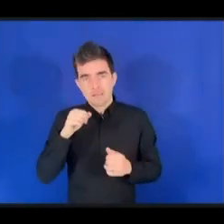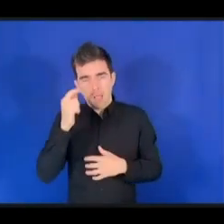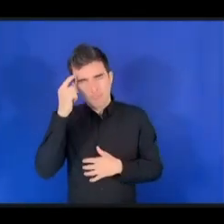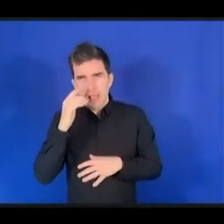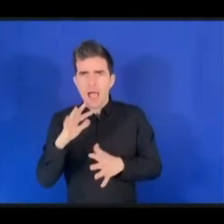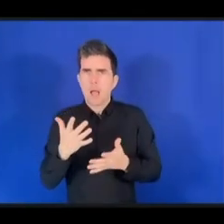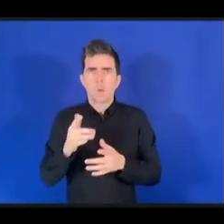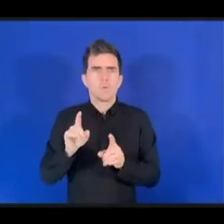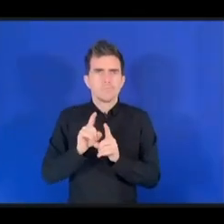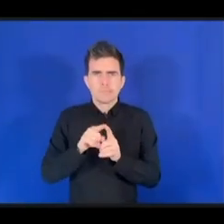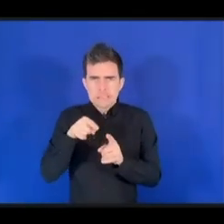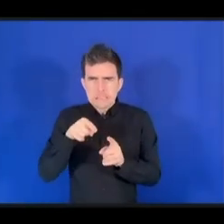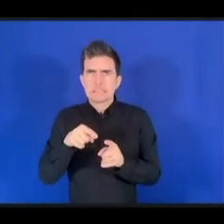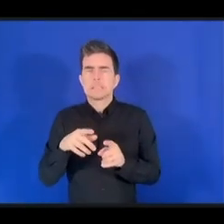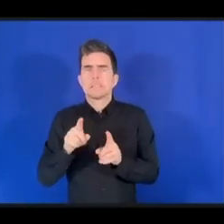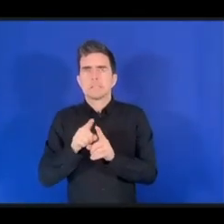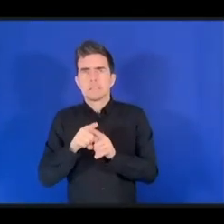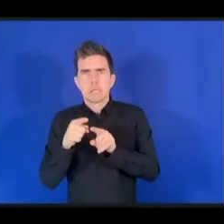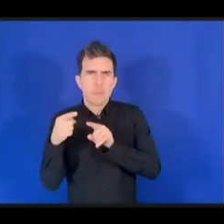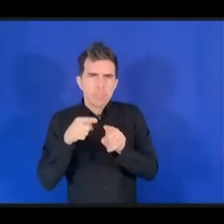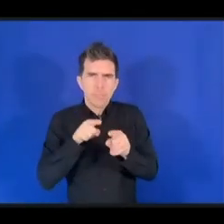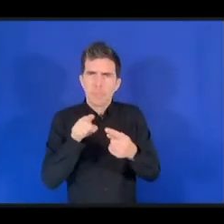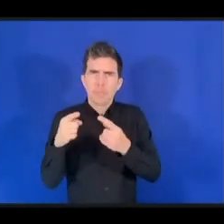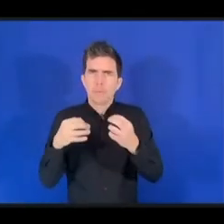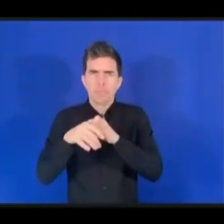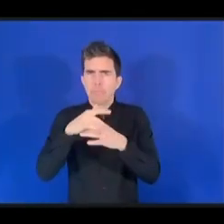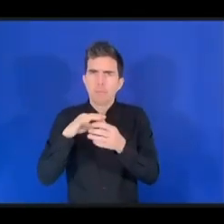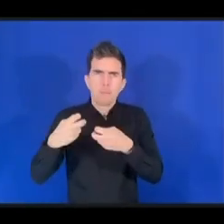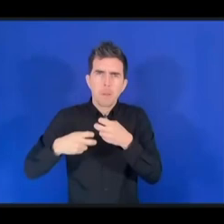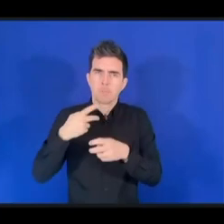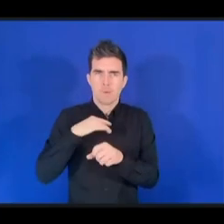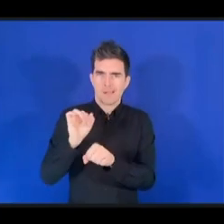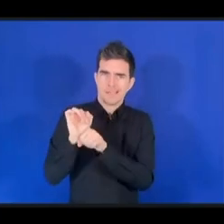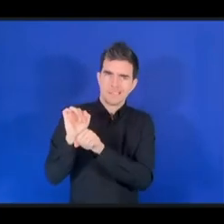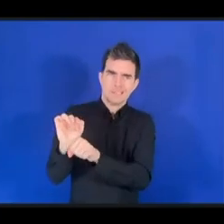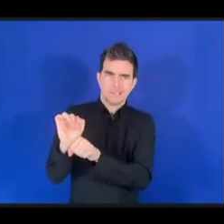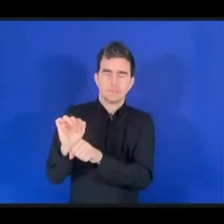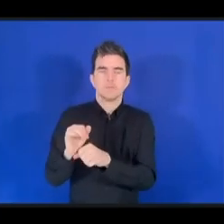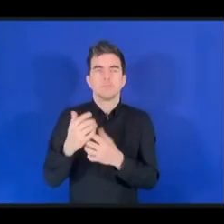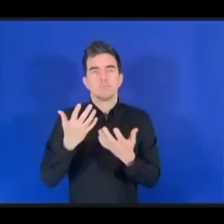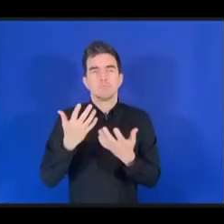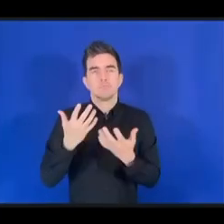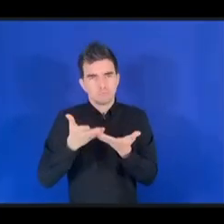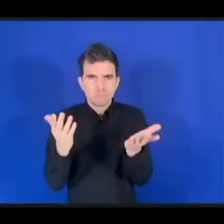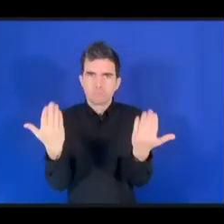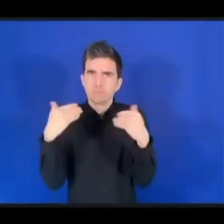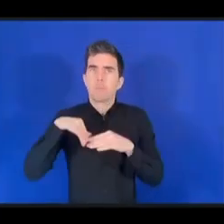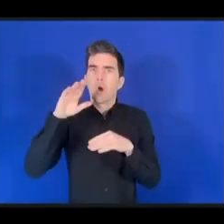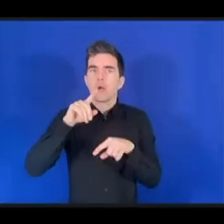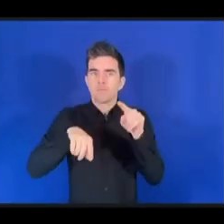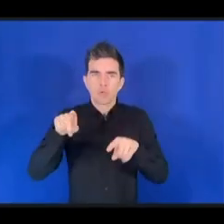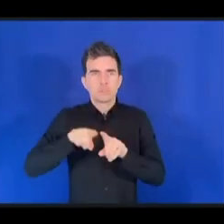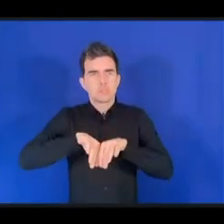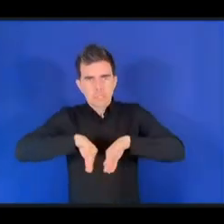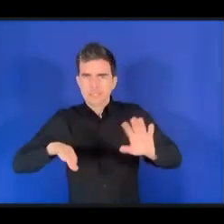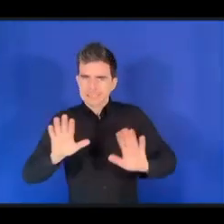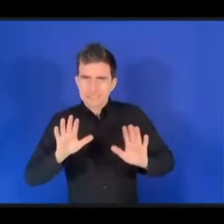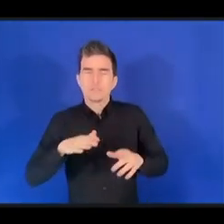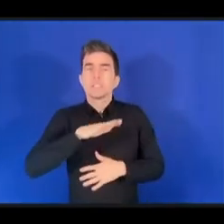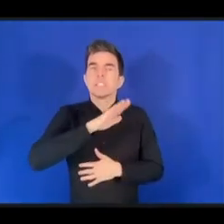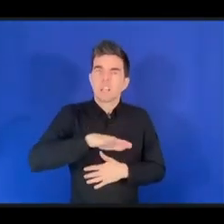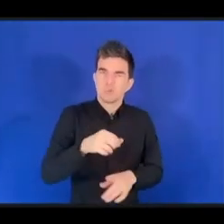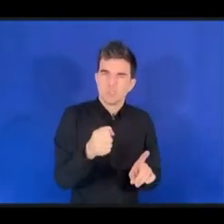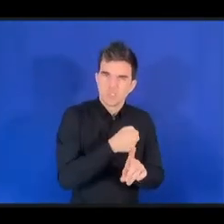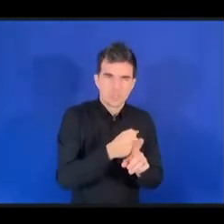性子供のオンラインでの保護そしてえAIのリスク等に関しましてえ今後も